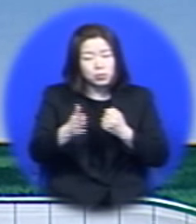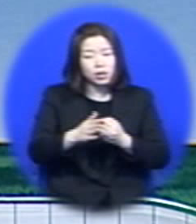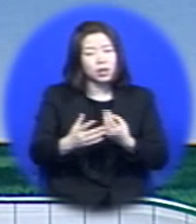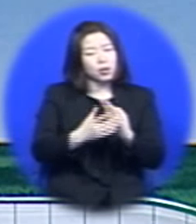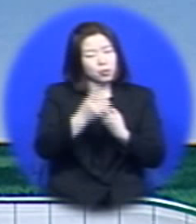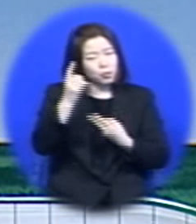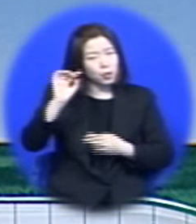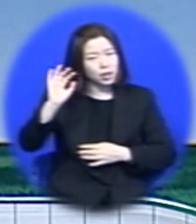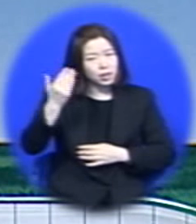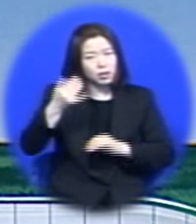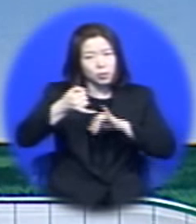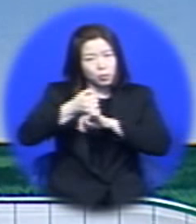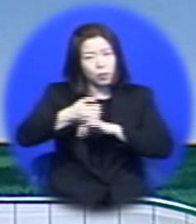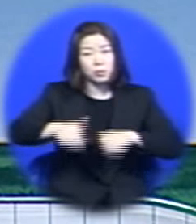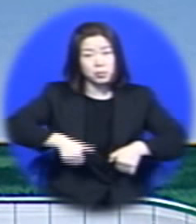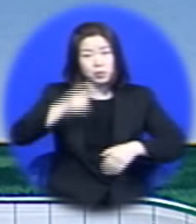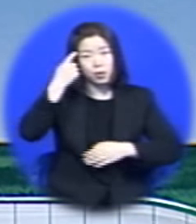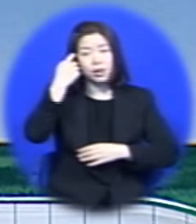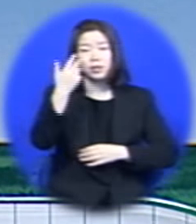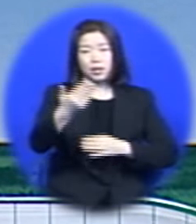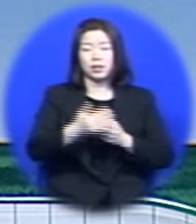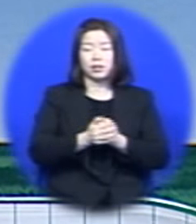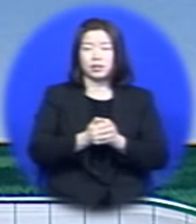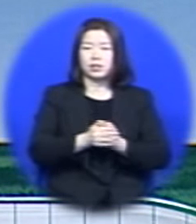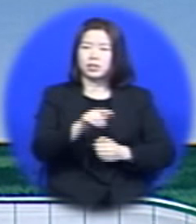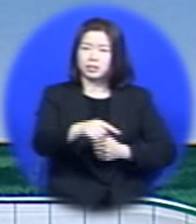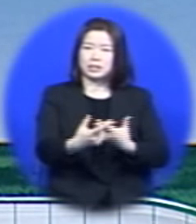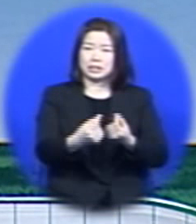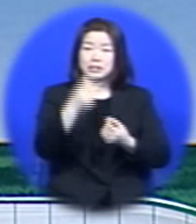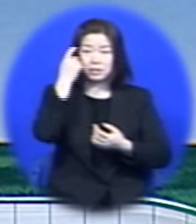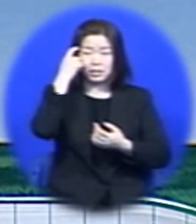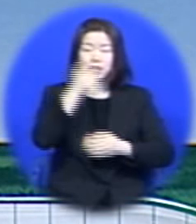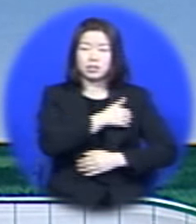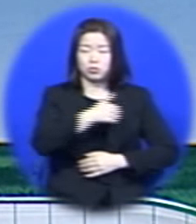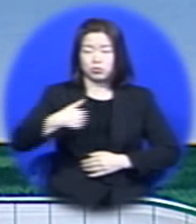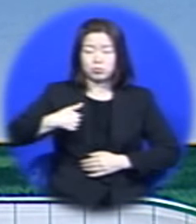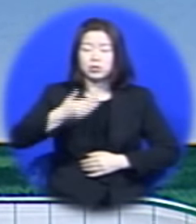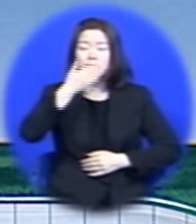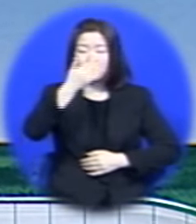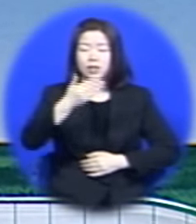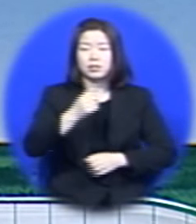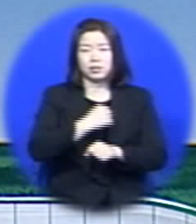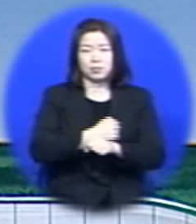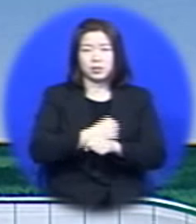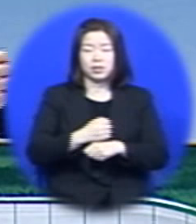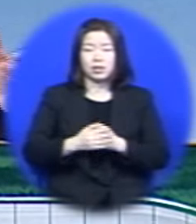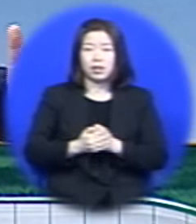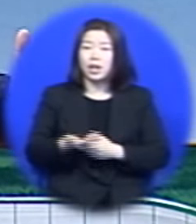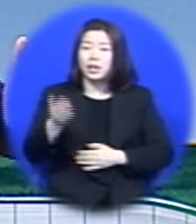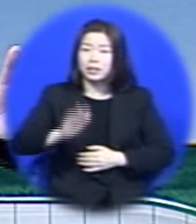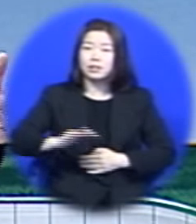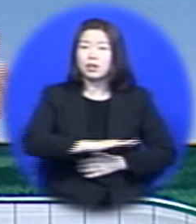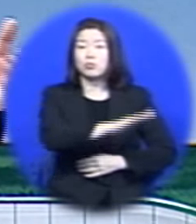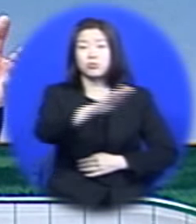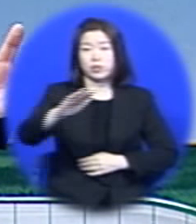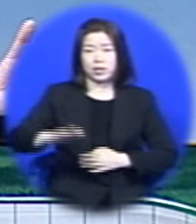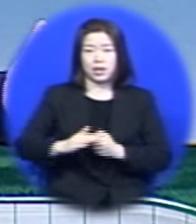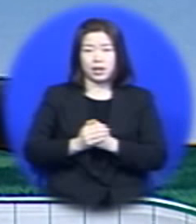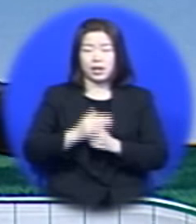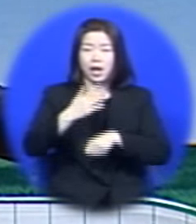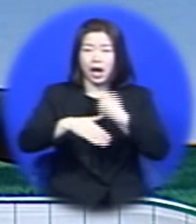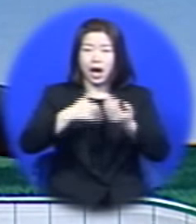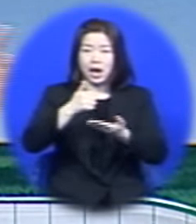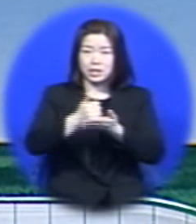되나요? 그런 생각이 충분히 가능합니다. 근데 여러분, 우리가